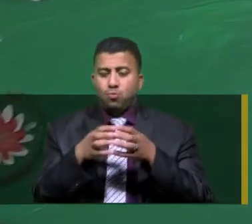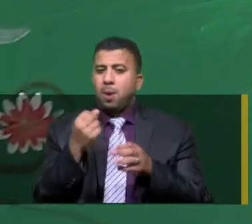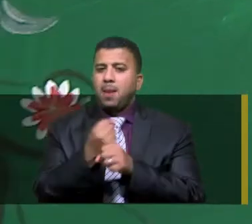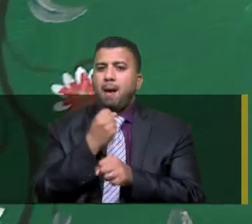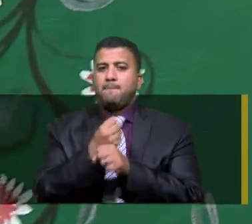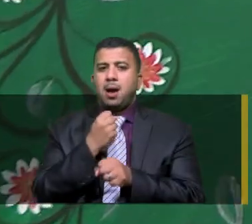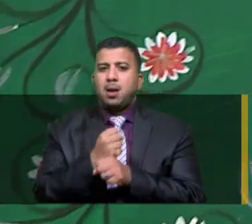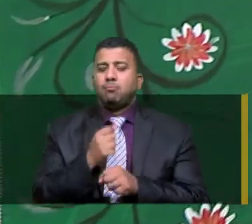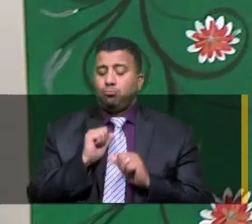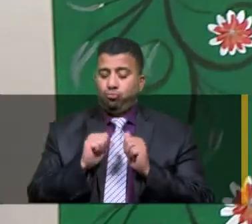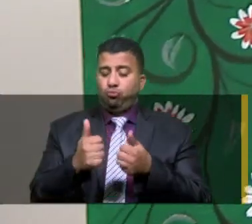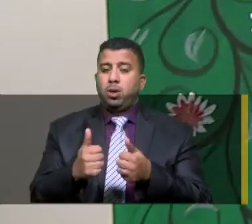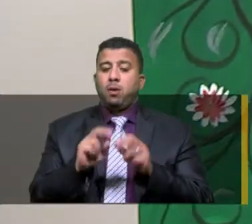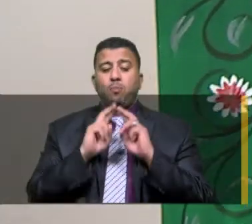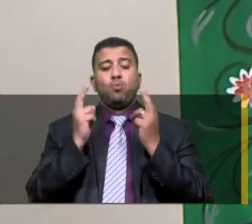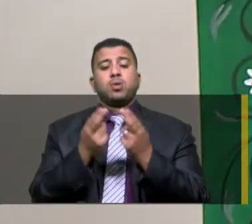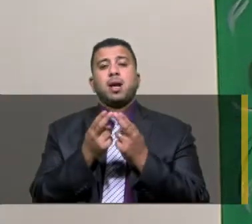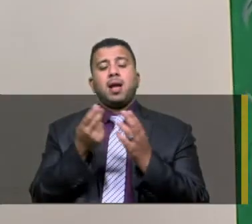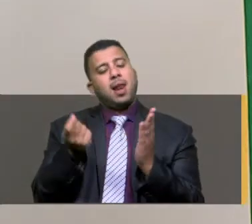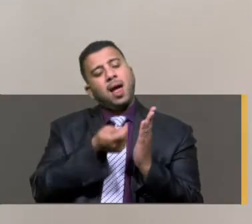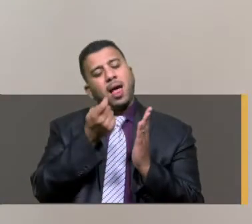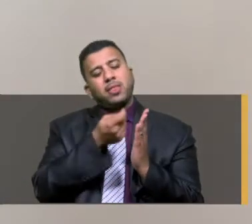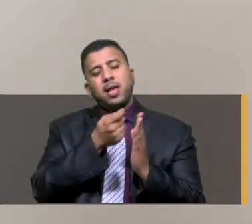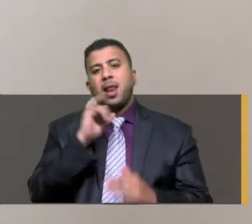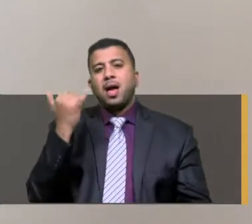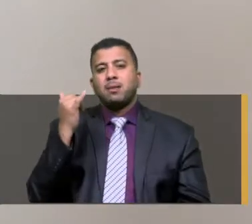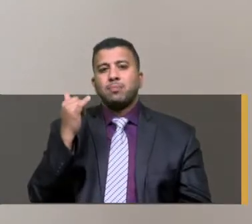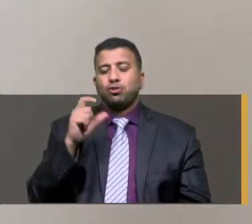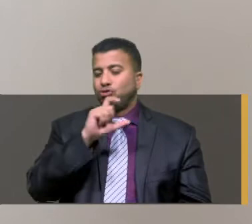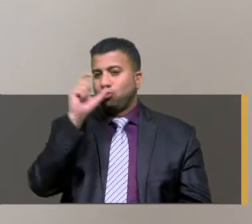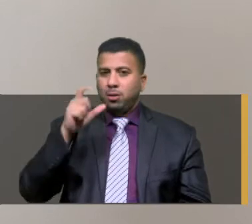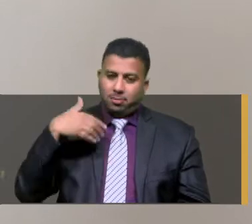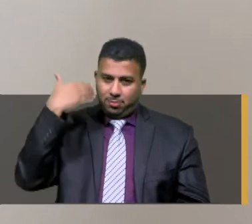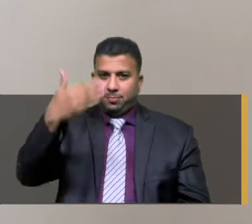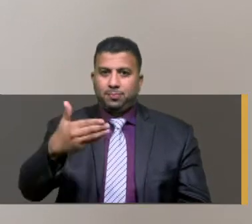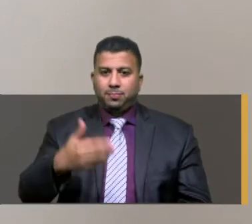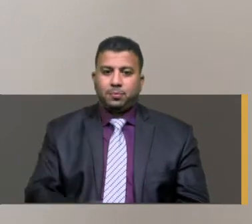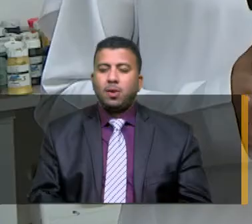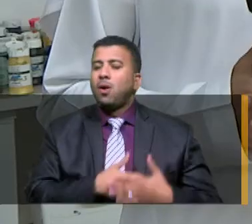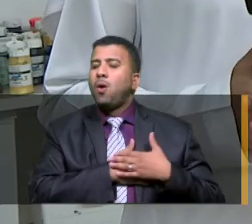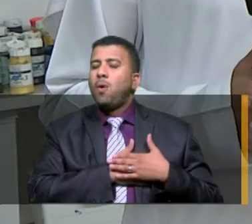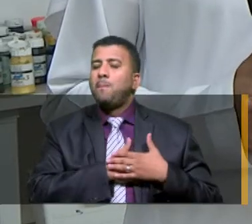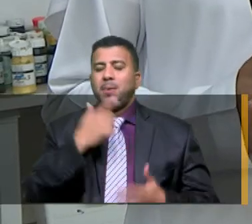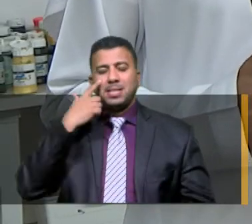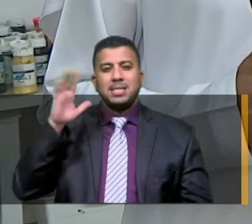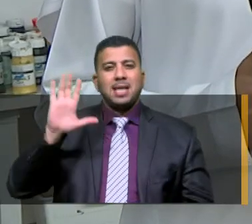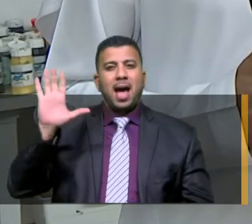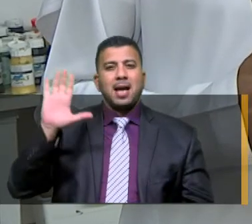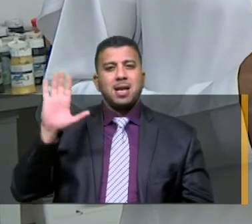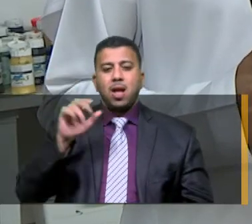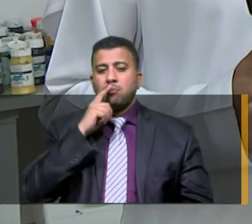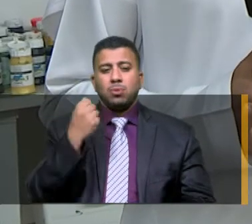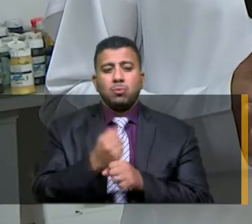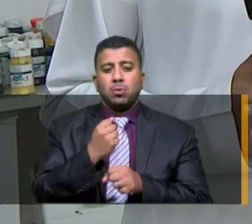الأعمال تشارك في ملتقى الخط العربي مطلع الشهر القادم. في حب زايد أتت هذه الورشة التي